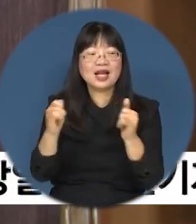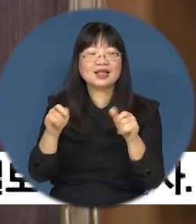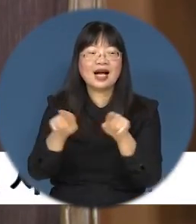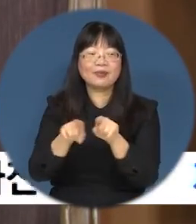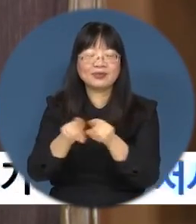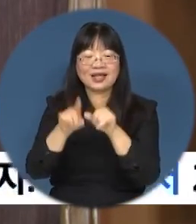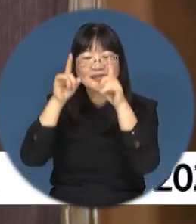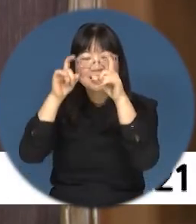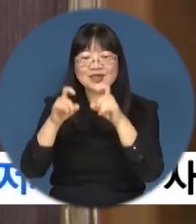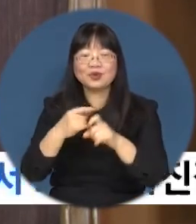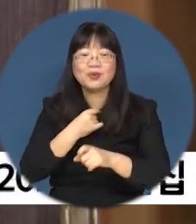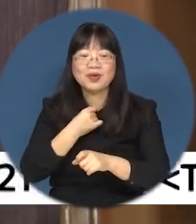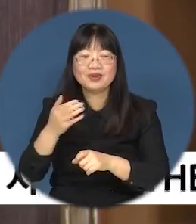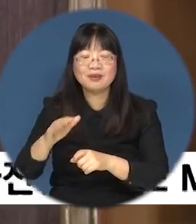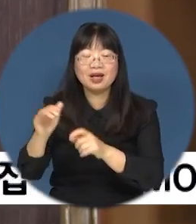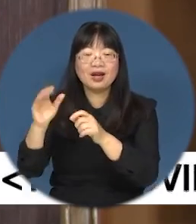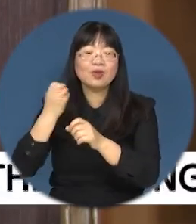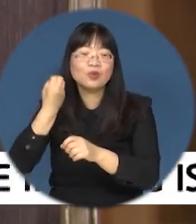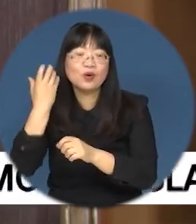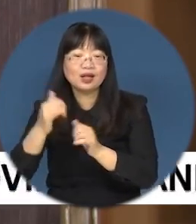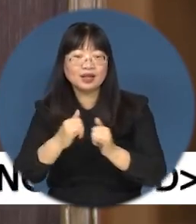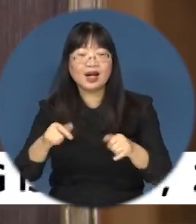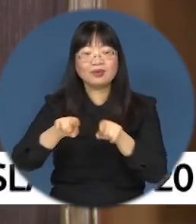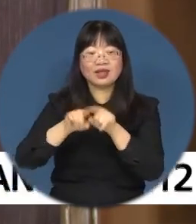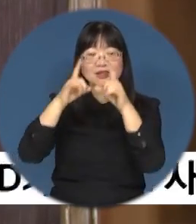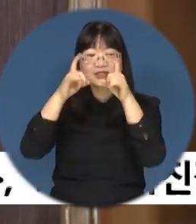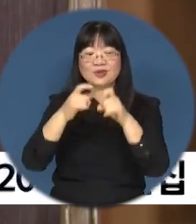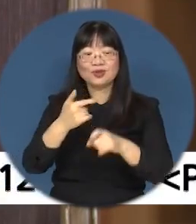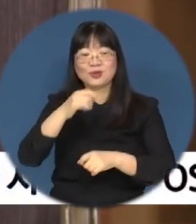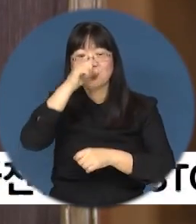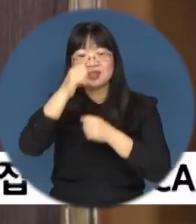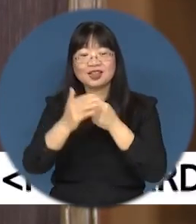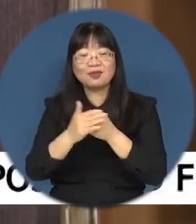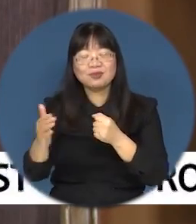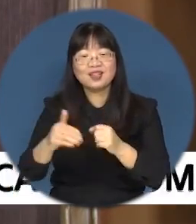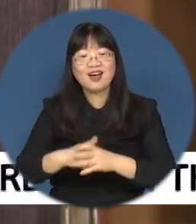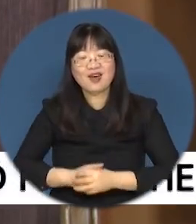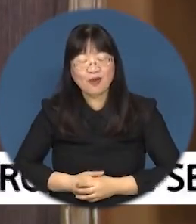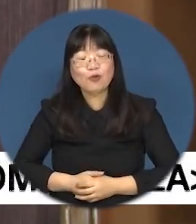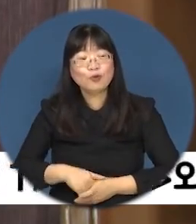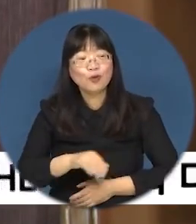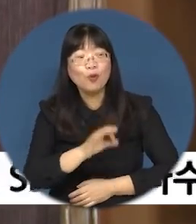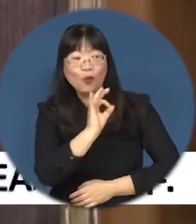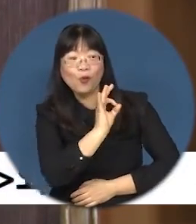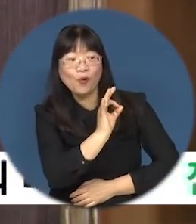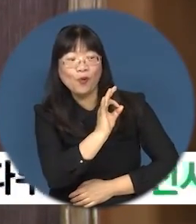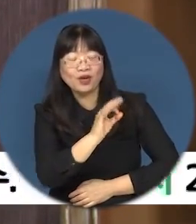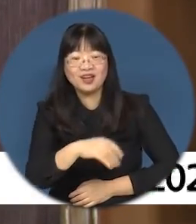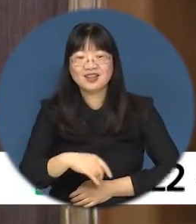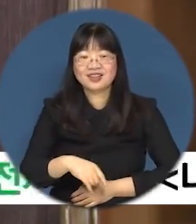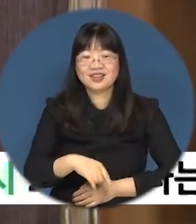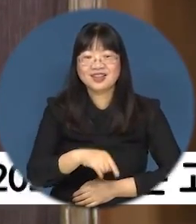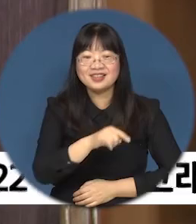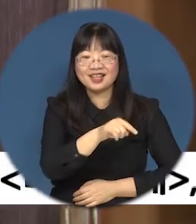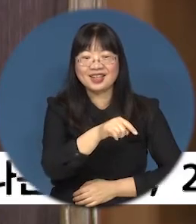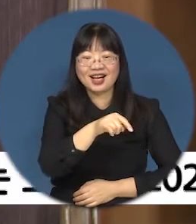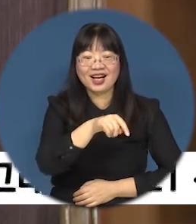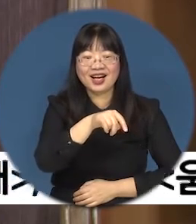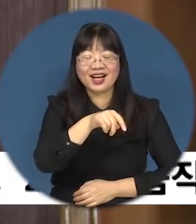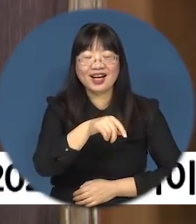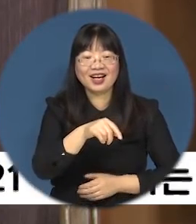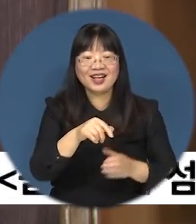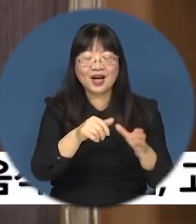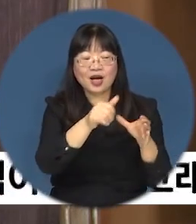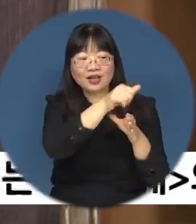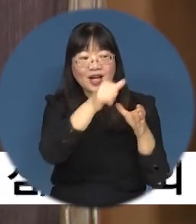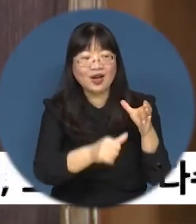지향하는 쪽인데 고래하고 사람하고 같이 있으면 좋지 않습니까? 그럼 인간미가 예, 내려오라고 그랬더니 이 친구가 마침 또 그 스킨 다이빙이라고